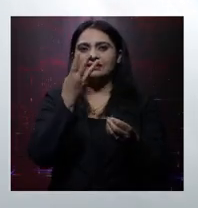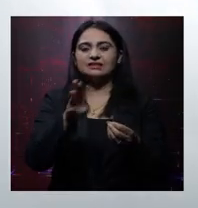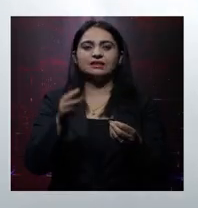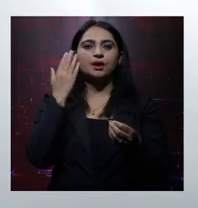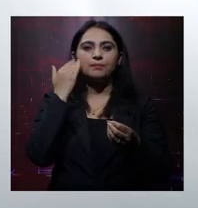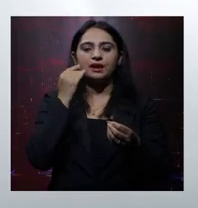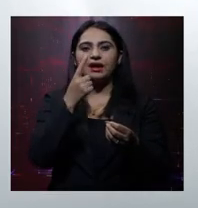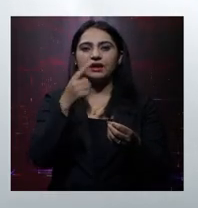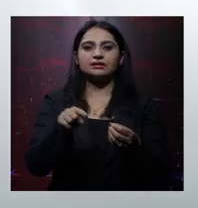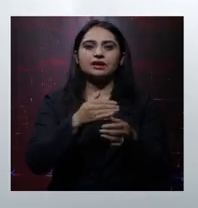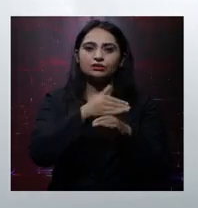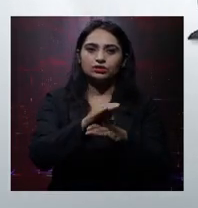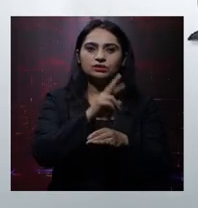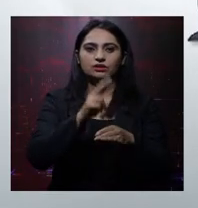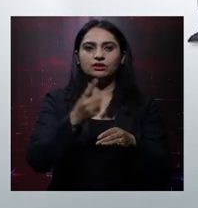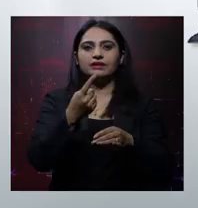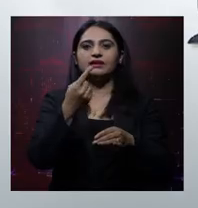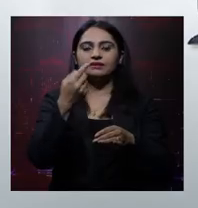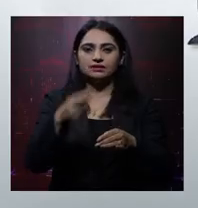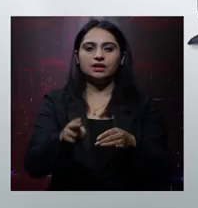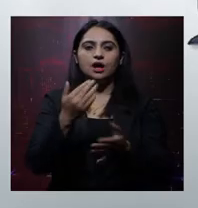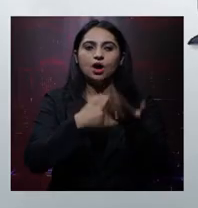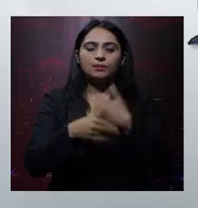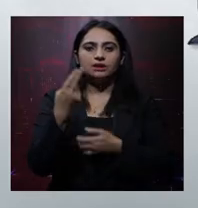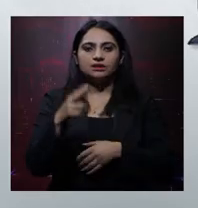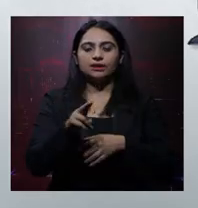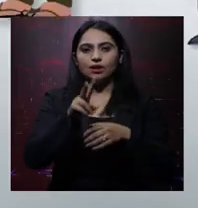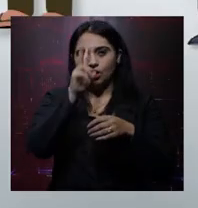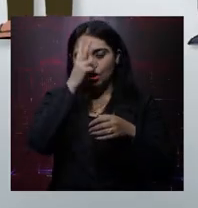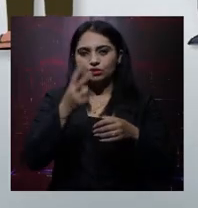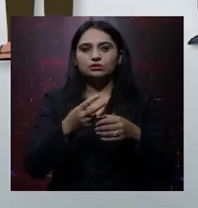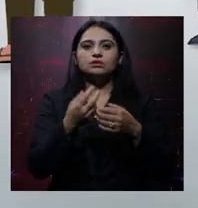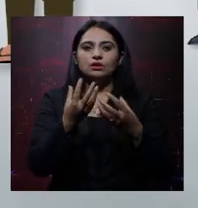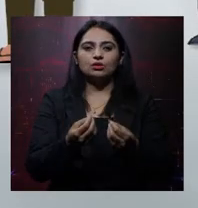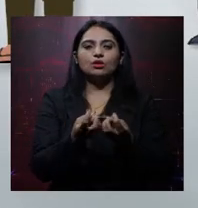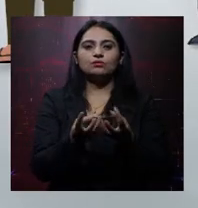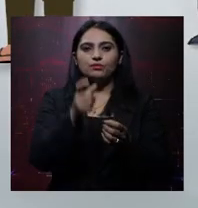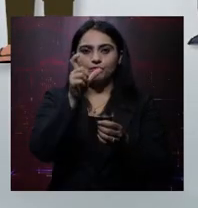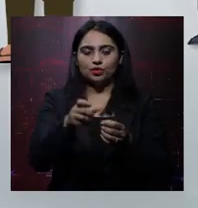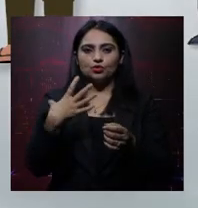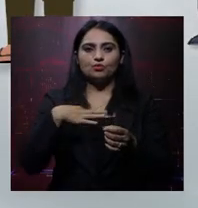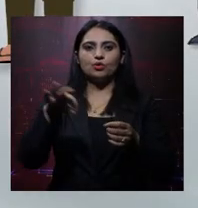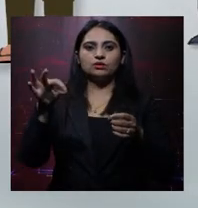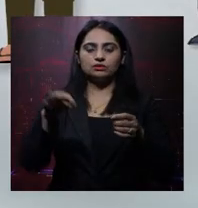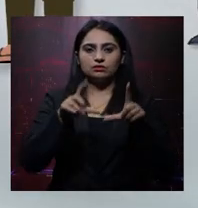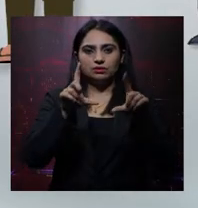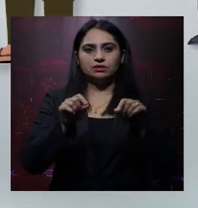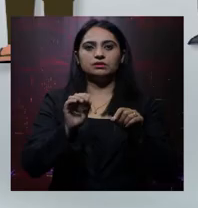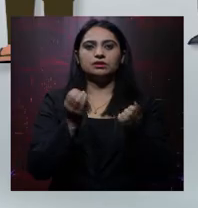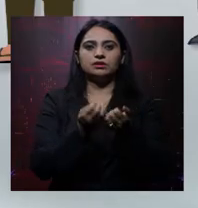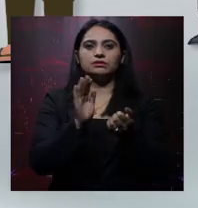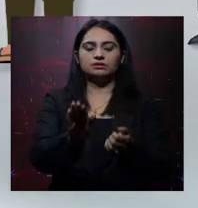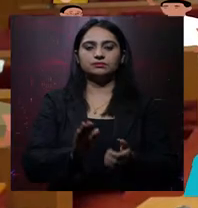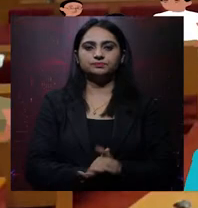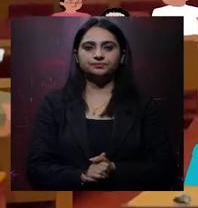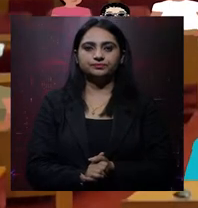महिला, 1 जना दलित र 1 जना अपाङ्गता भएको वा अल्पसंख्यक व्यक्तिको प्रतिनिधित्व अनिवार्य गरिएको